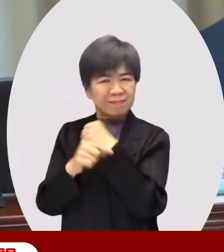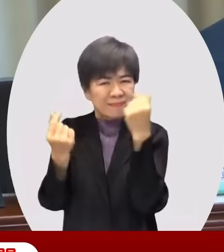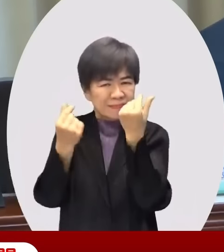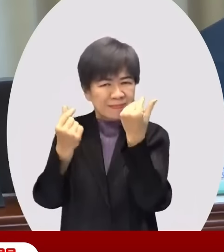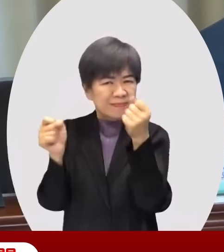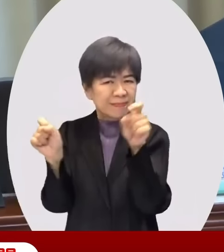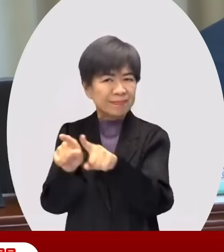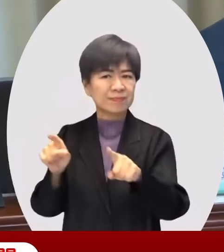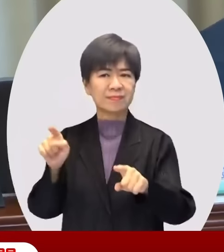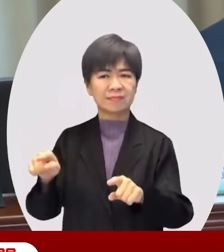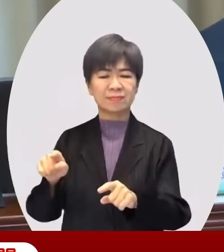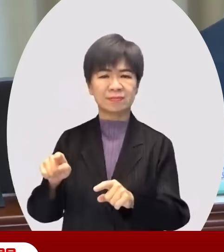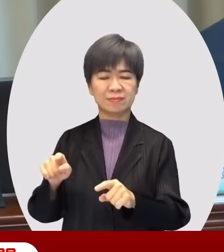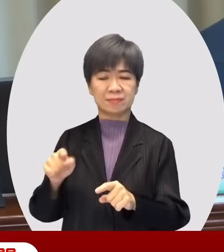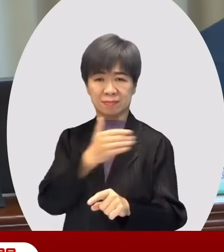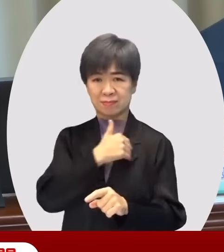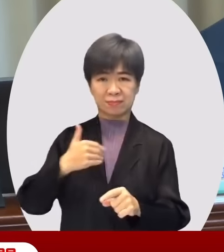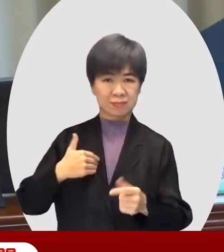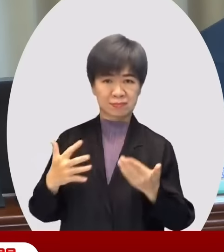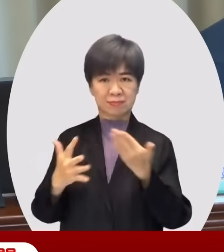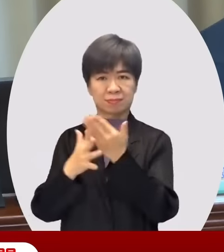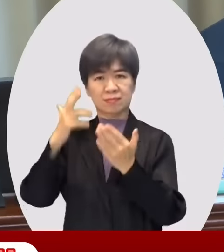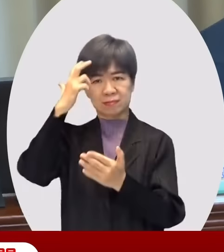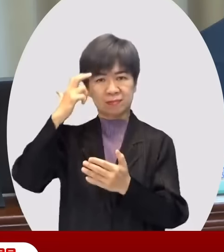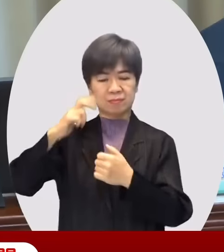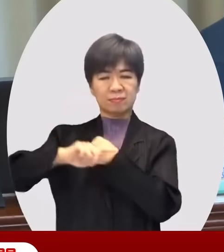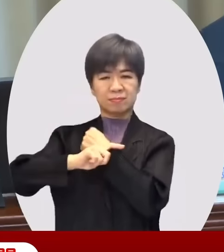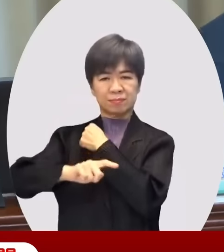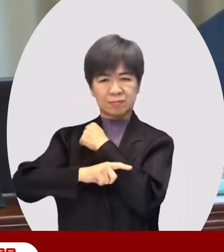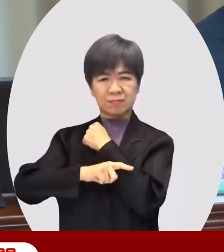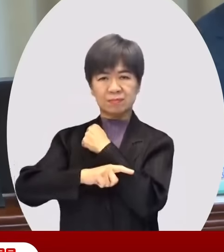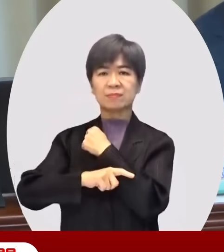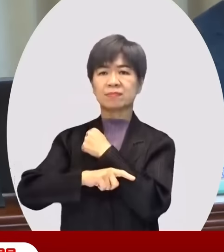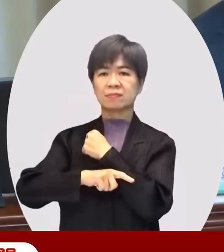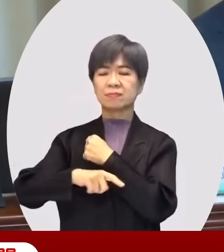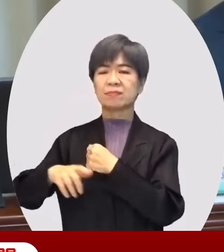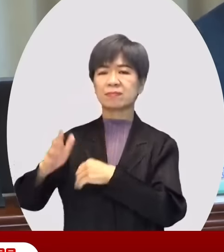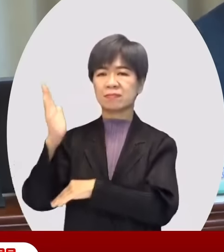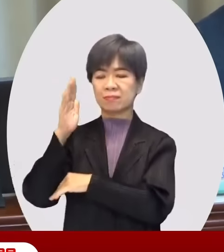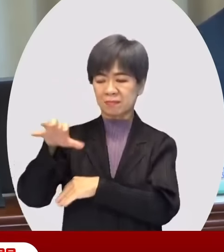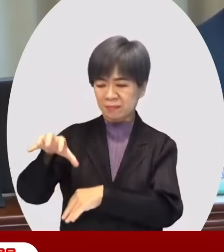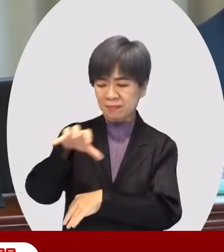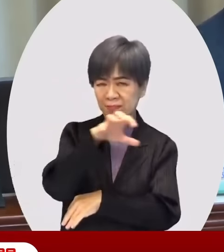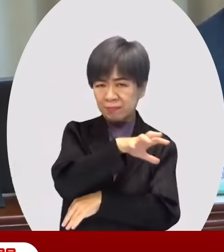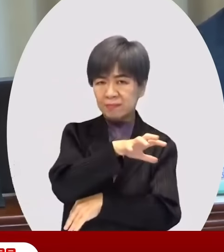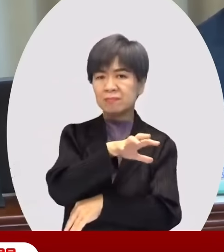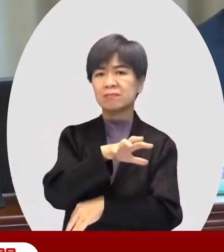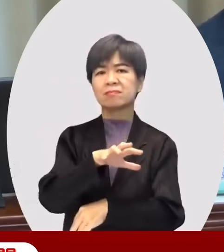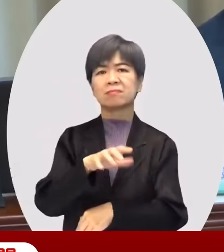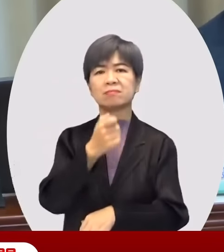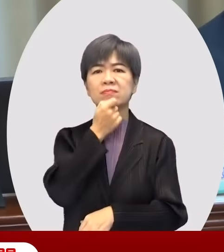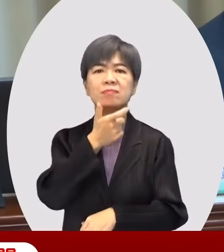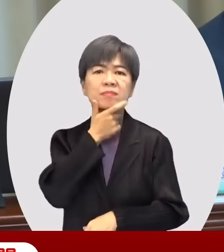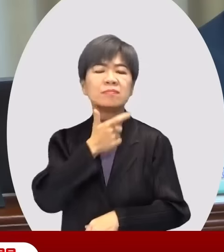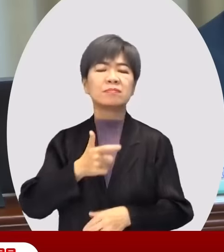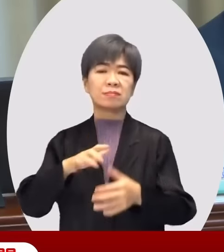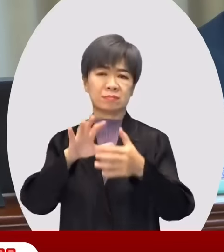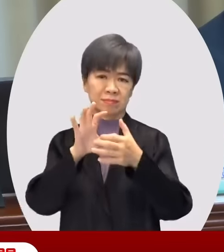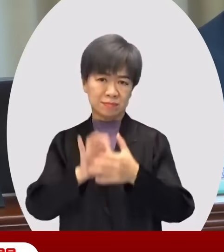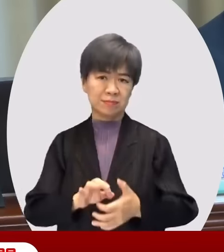变了这个宪法机关之间的权限。对于这样一个准宪法定位的法律，那它